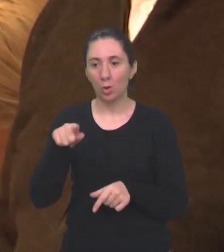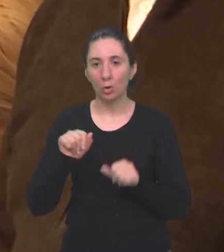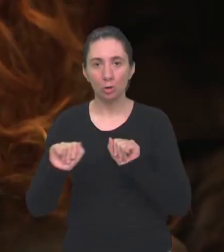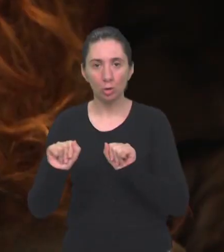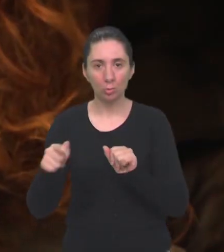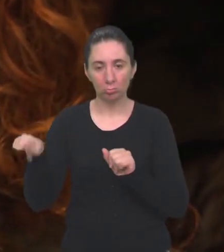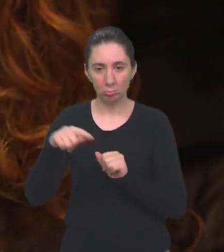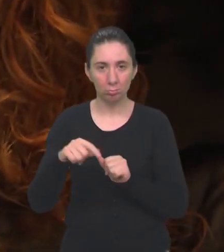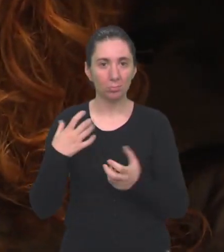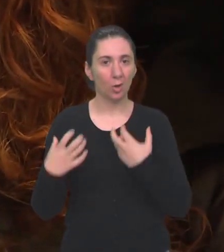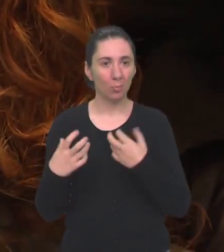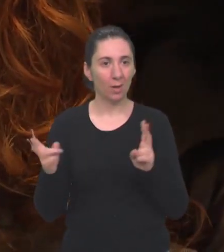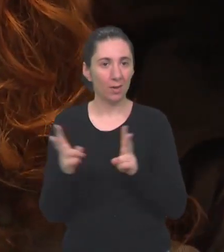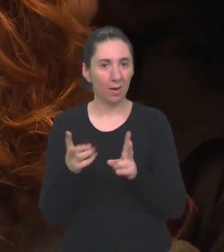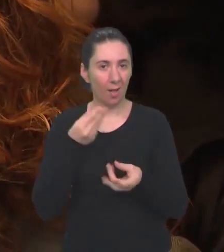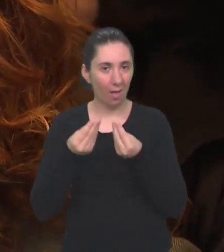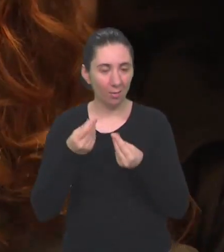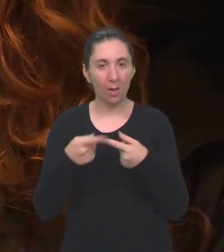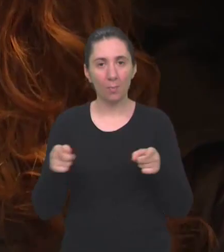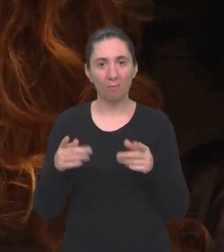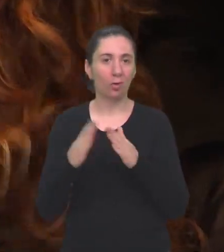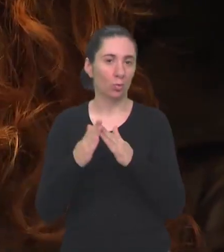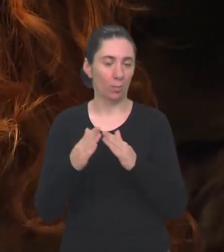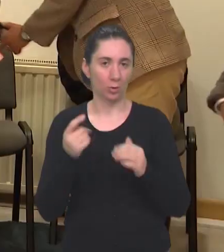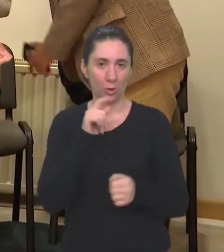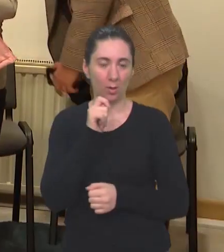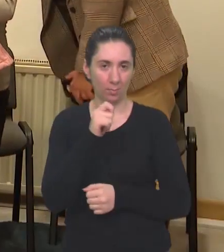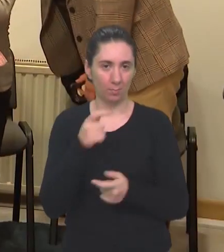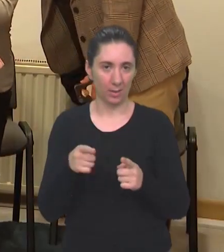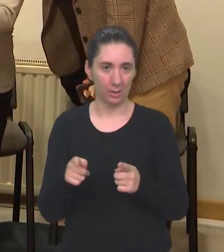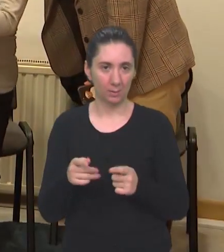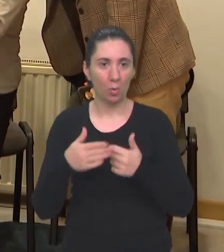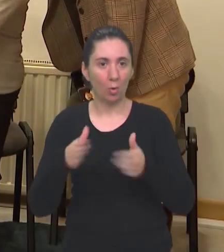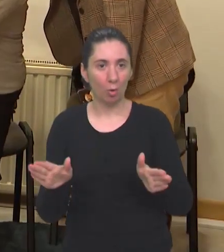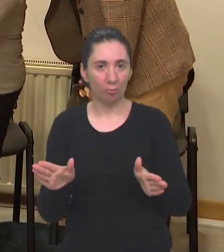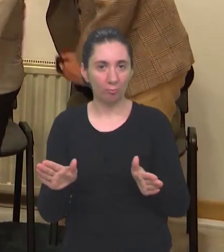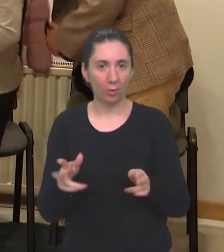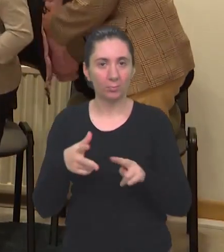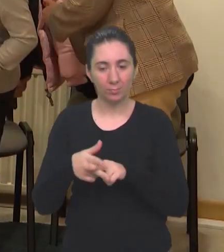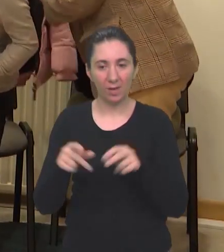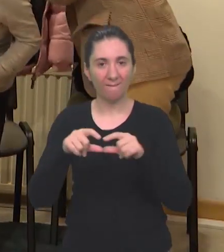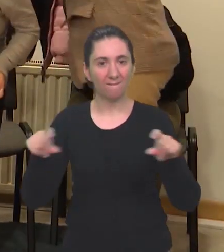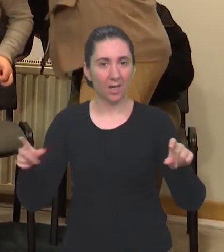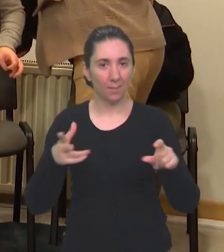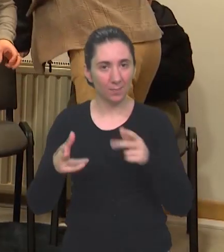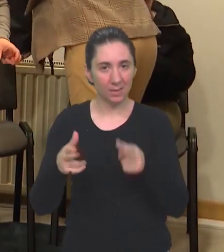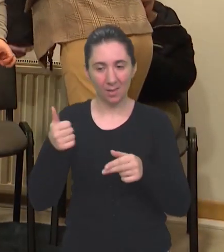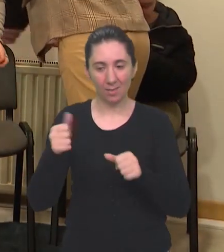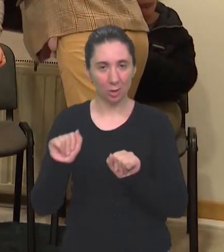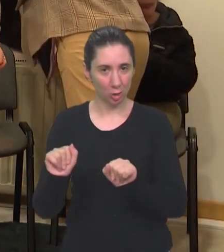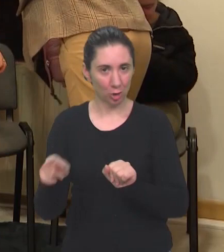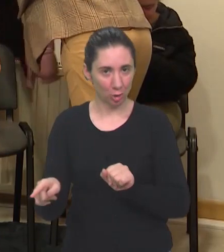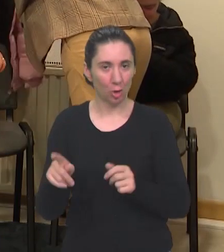štićenika zaokupljene odglumilo kratke skečeve i otpjevalo domaće pjesme, a otvorenje je završeno svečanim rezanjem vrpca jednog od štićenika